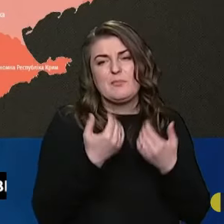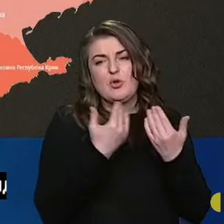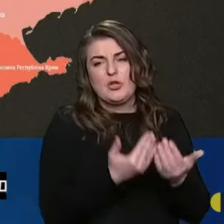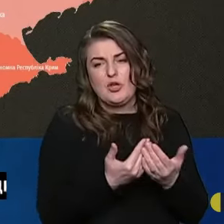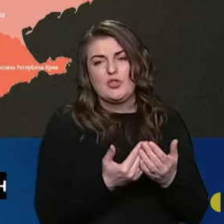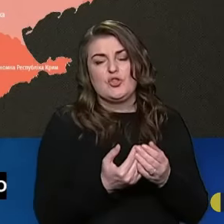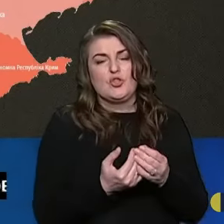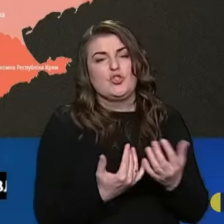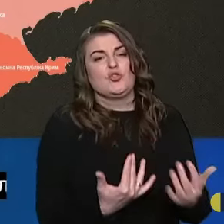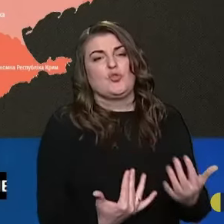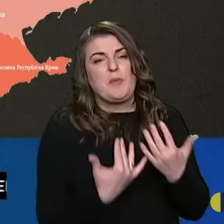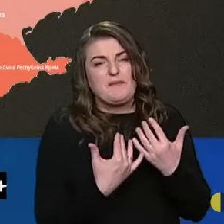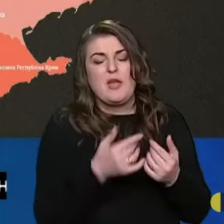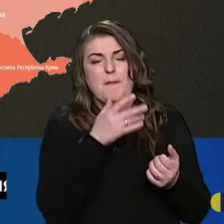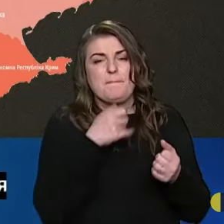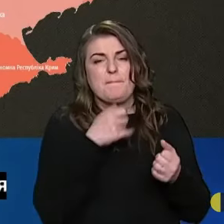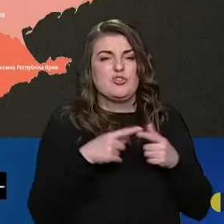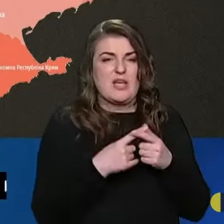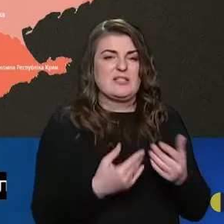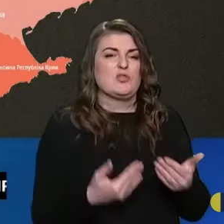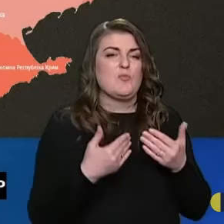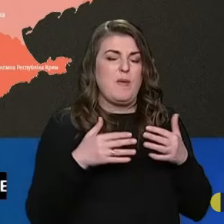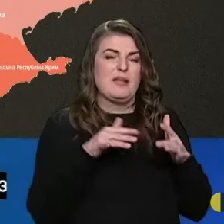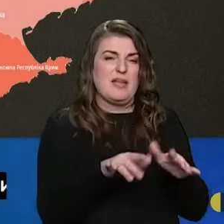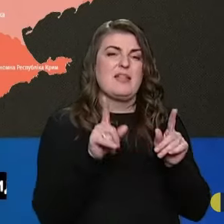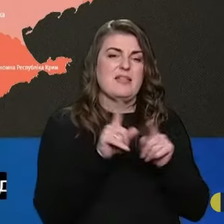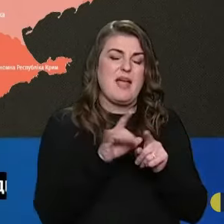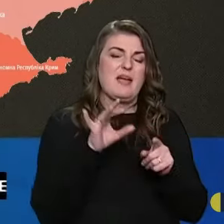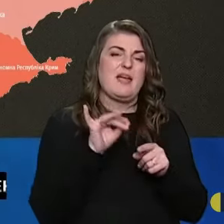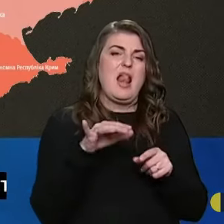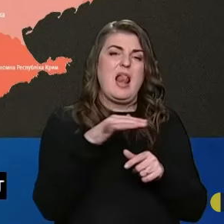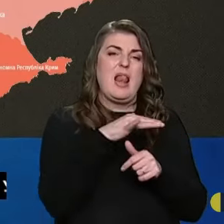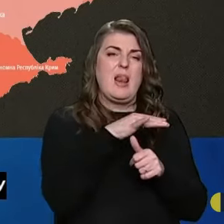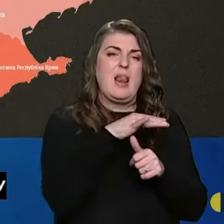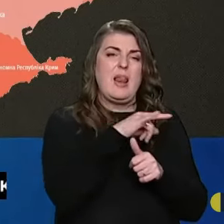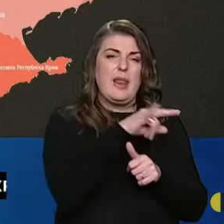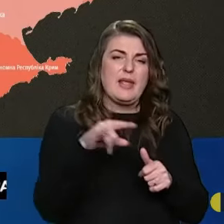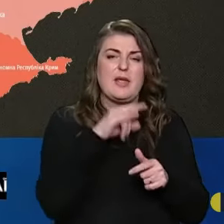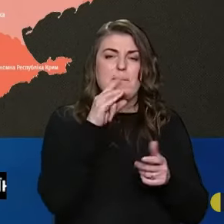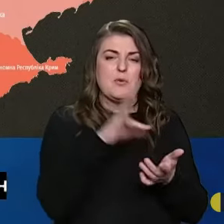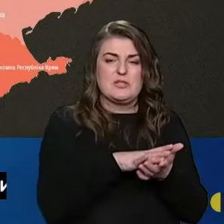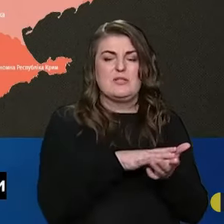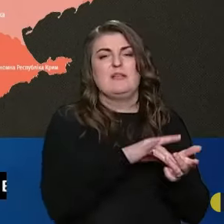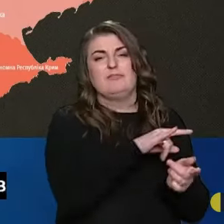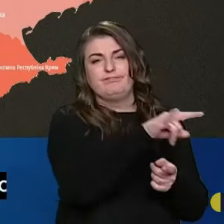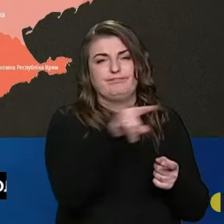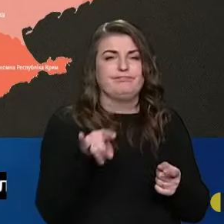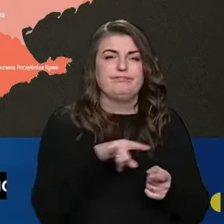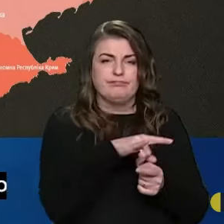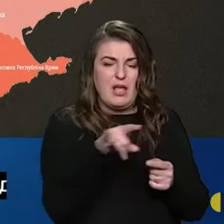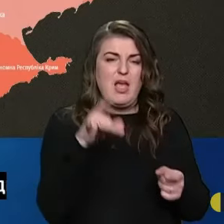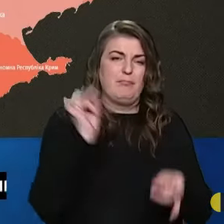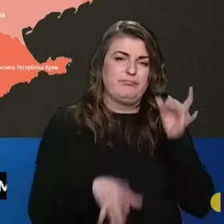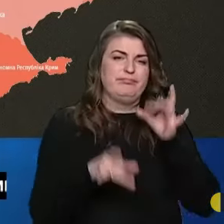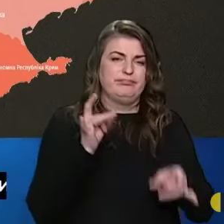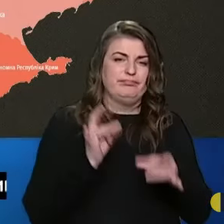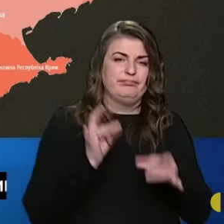їхніх штурмовиків під час наступальних дій, так і літаки постійно заходять, проводять бомбометання. Так, це